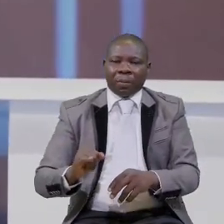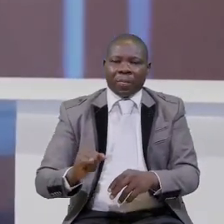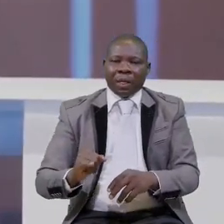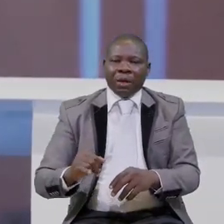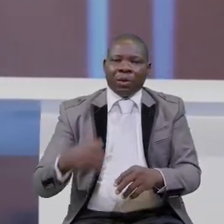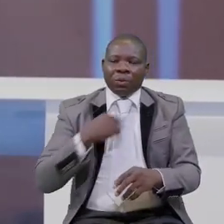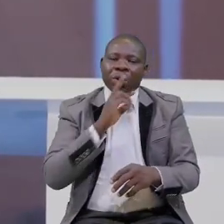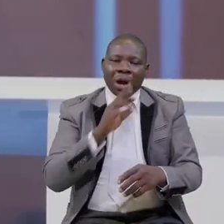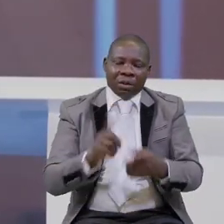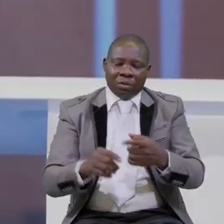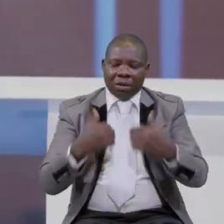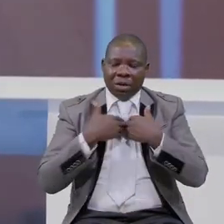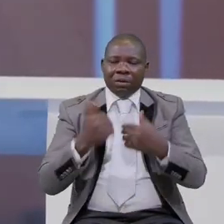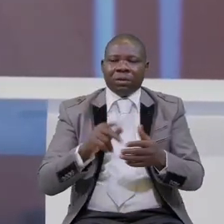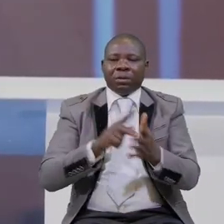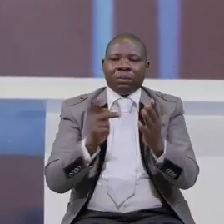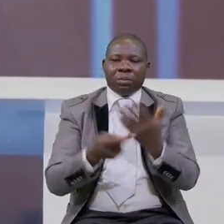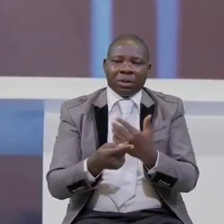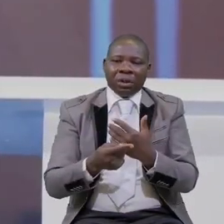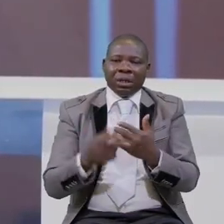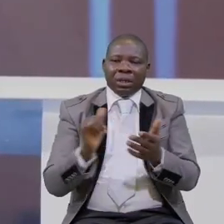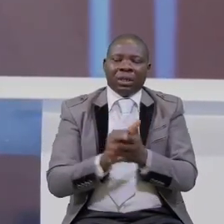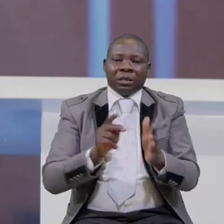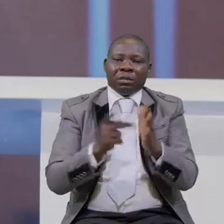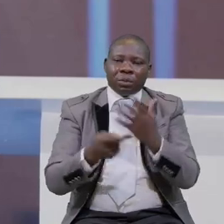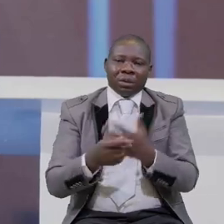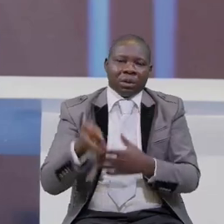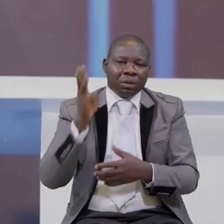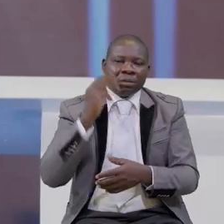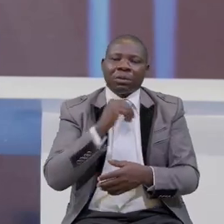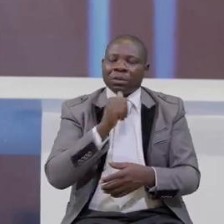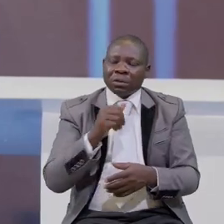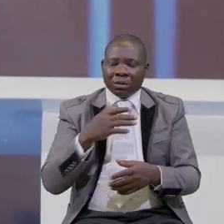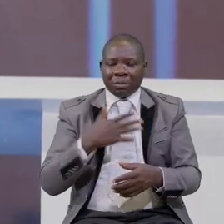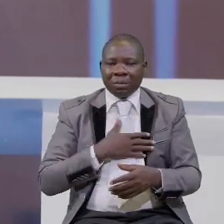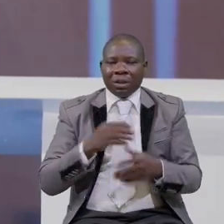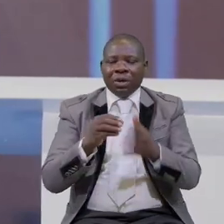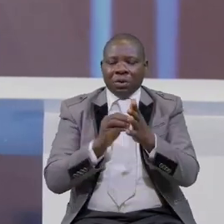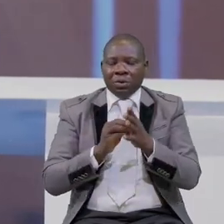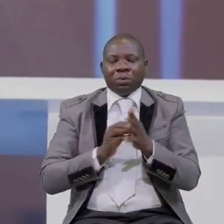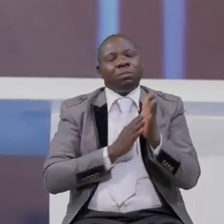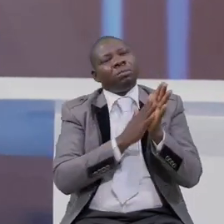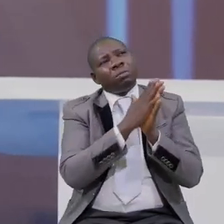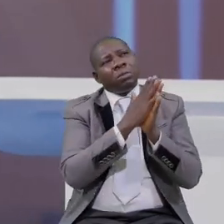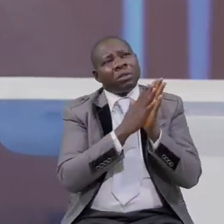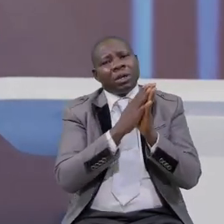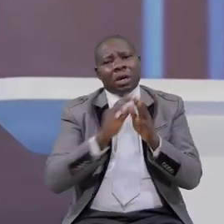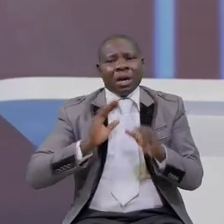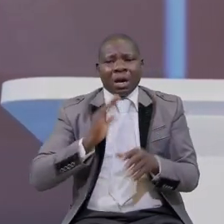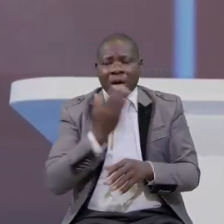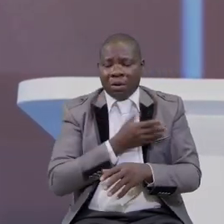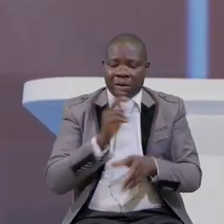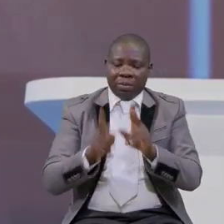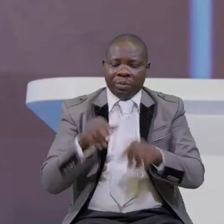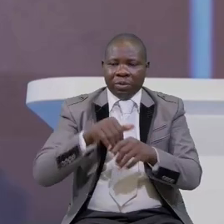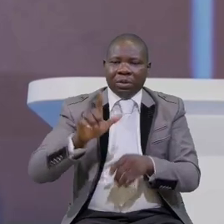nous avons une croisade en réalité. Cette croisade, ce n'était pas mon désir. Les